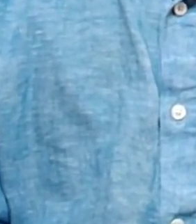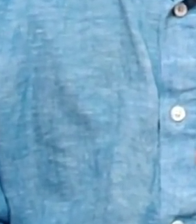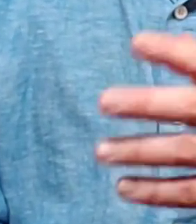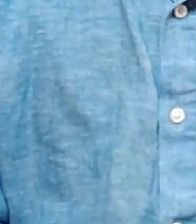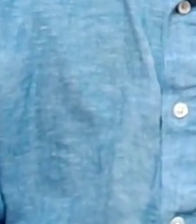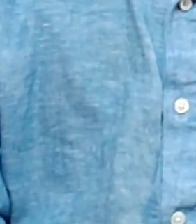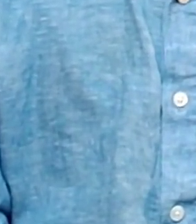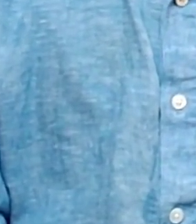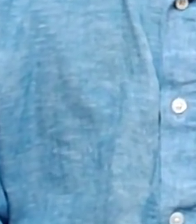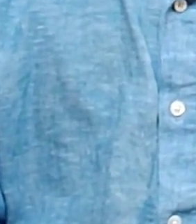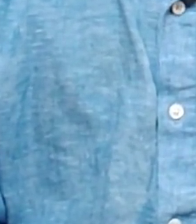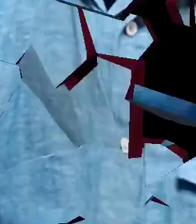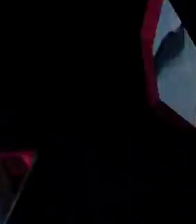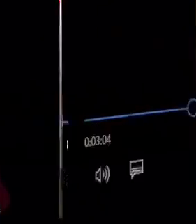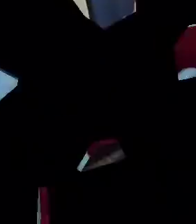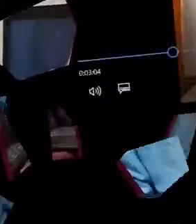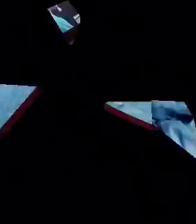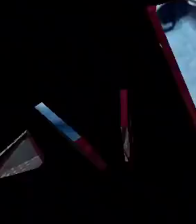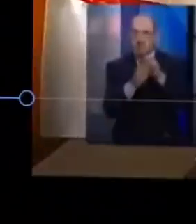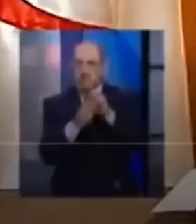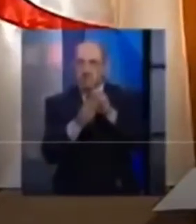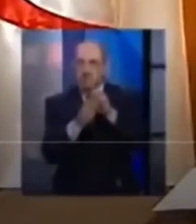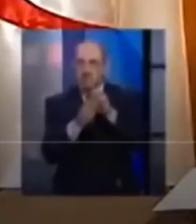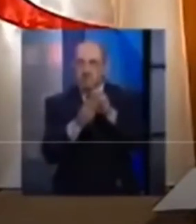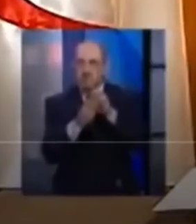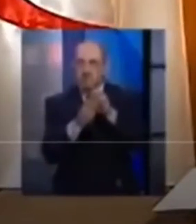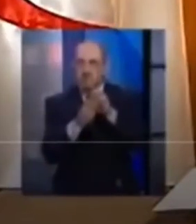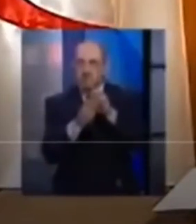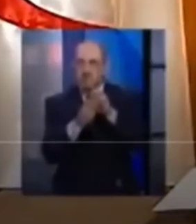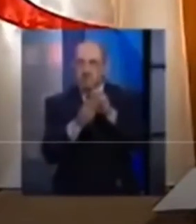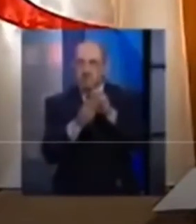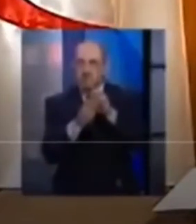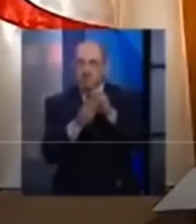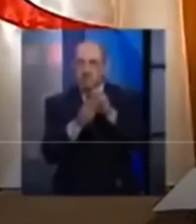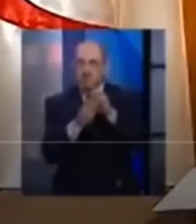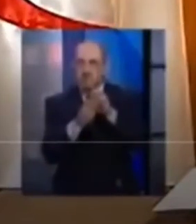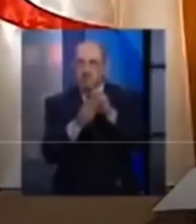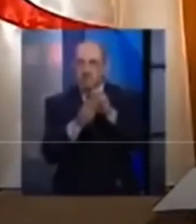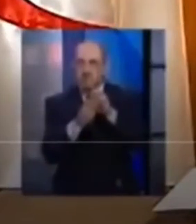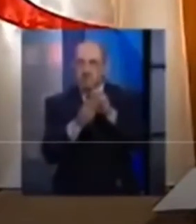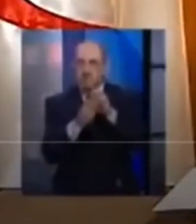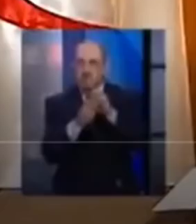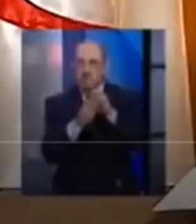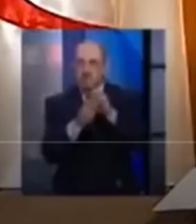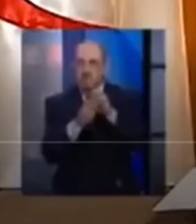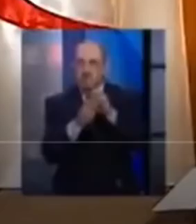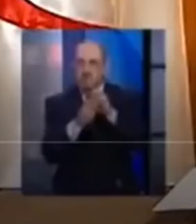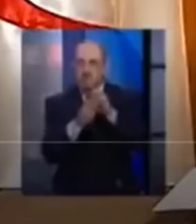المقاطع وغنشوفوها حنا وغنسمعوها بأذننا. إذا كما قلت لكم أنه يعني بغض النظر على